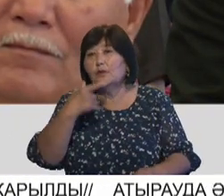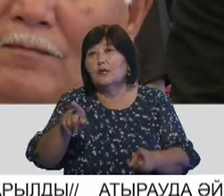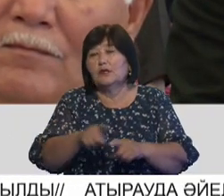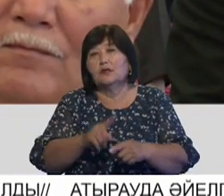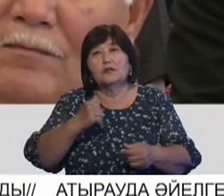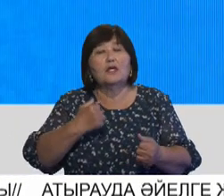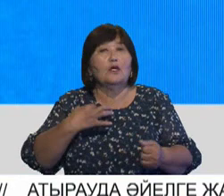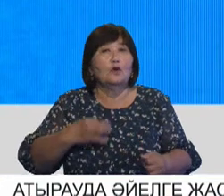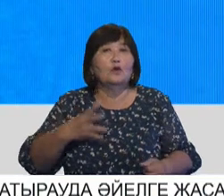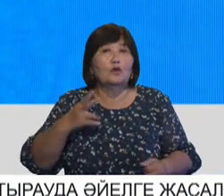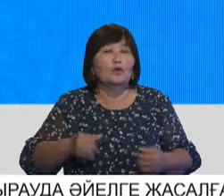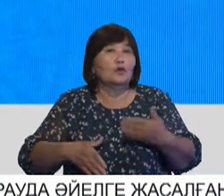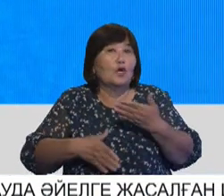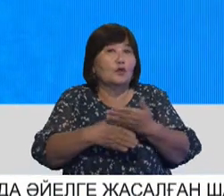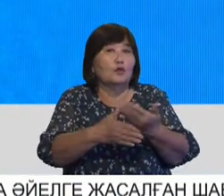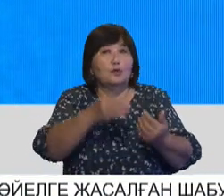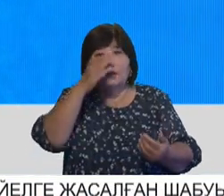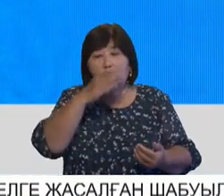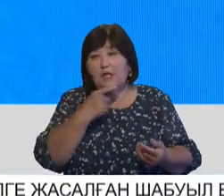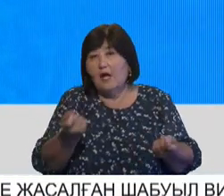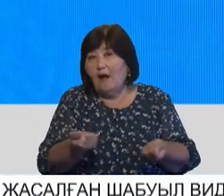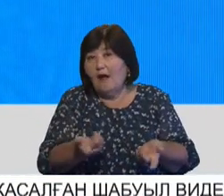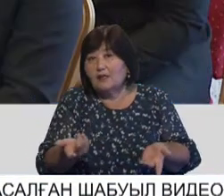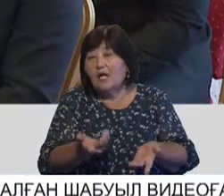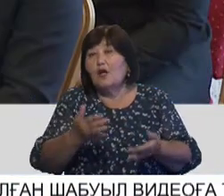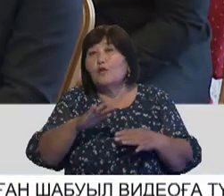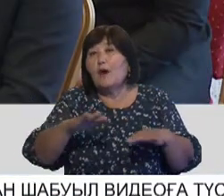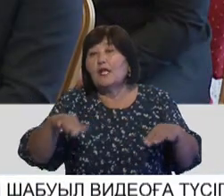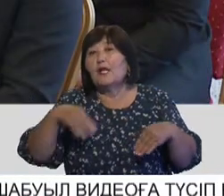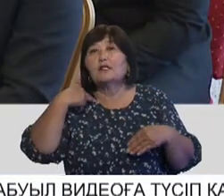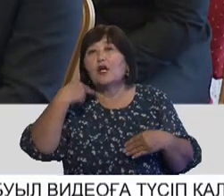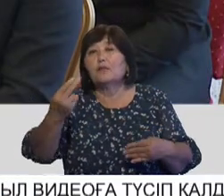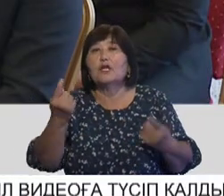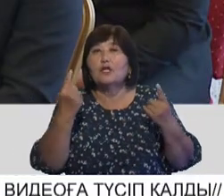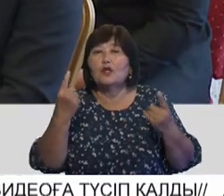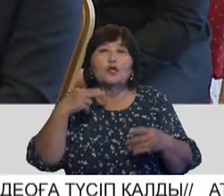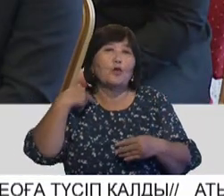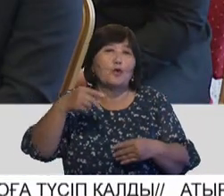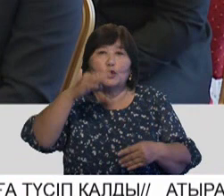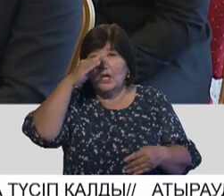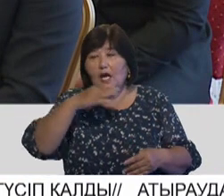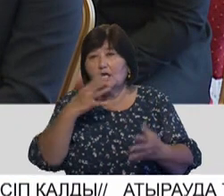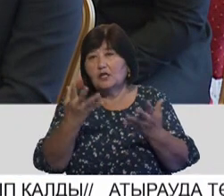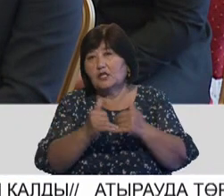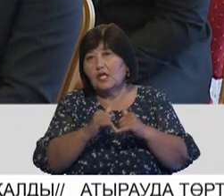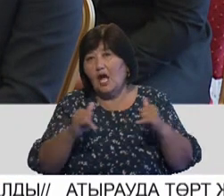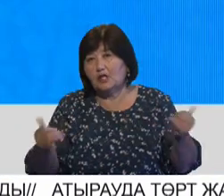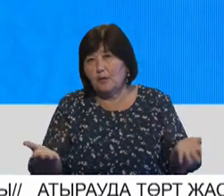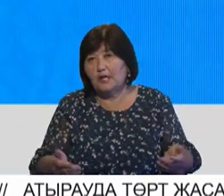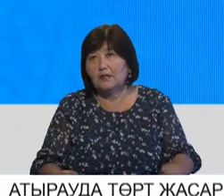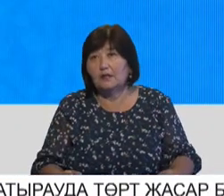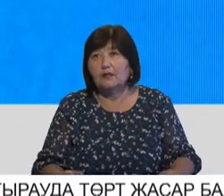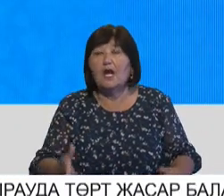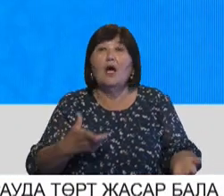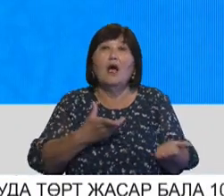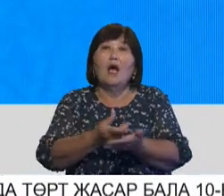сүйу, ұл-қызына тіреу болар азаматтар азайды. Есесіне бала алдында берешегі көп, борышкер әкелер саны артып барады. Алимент мәселесі